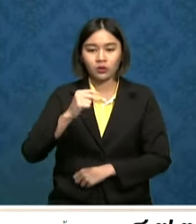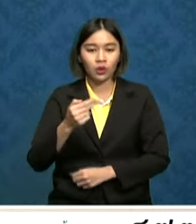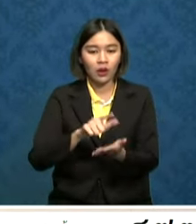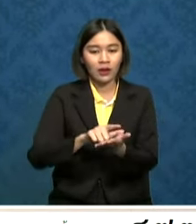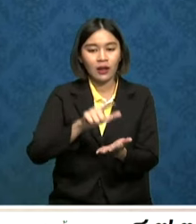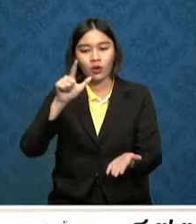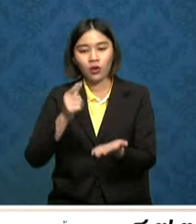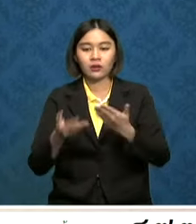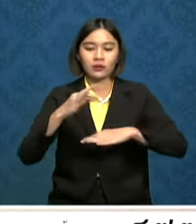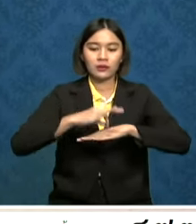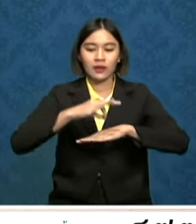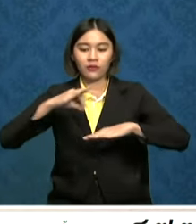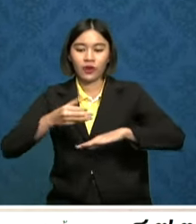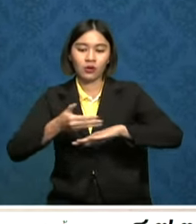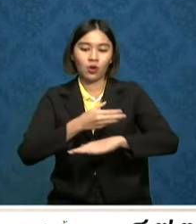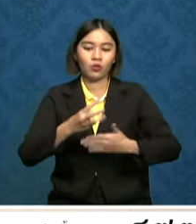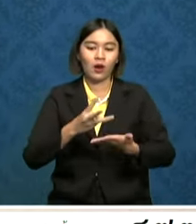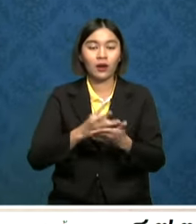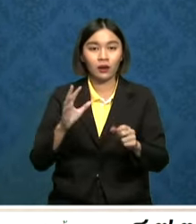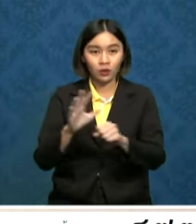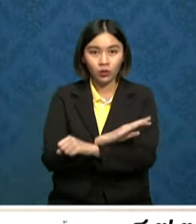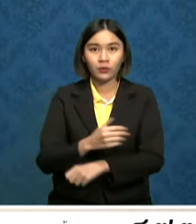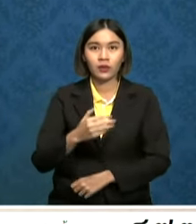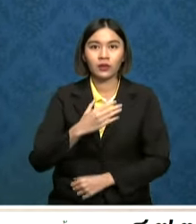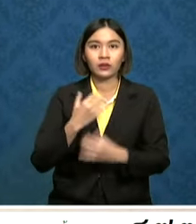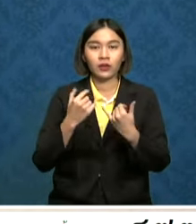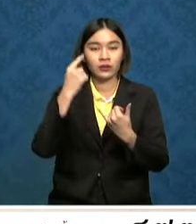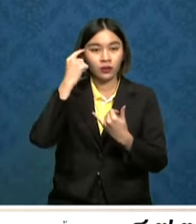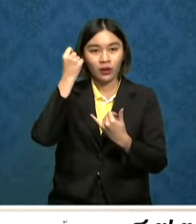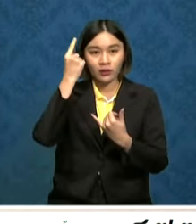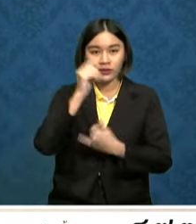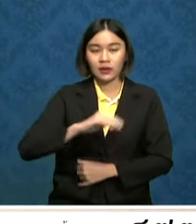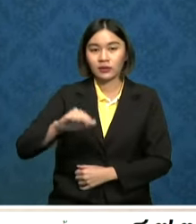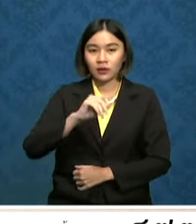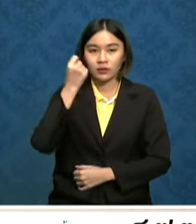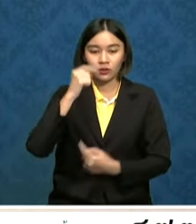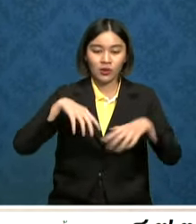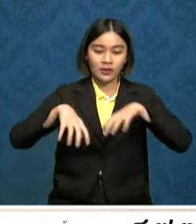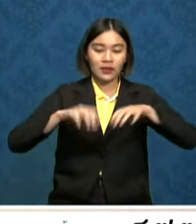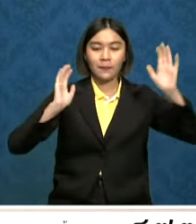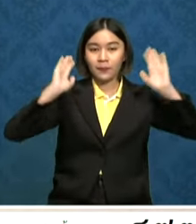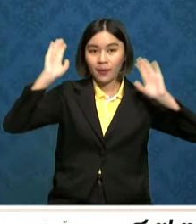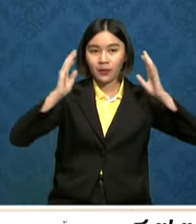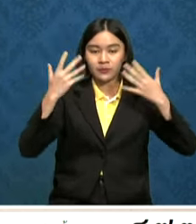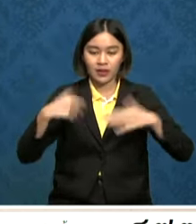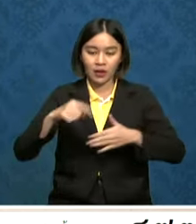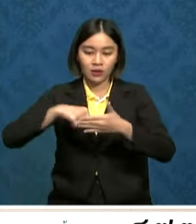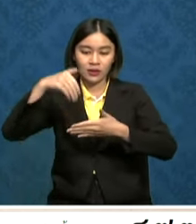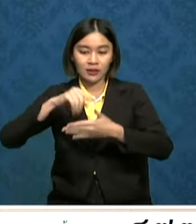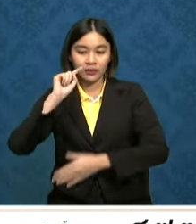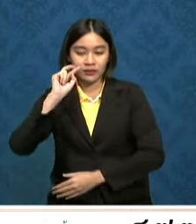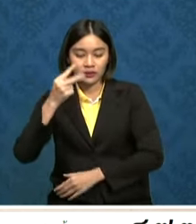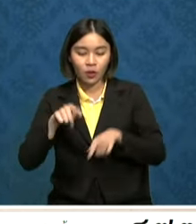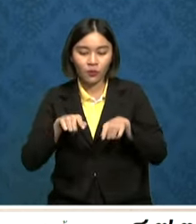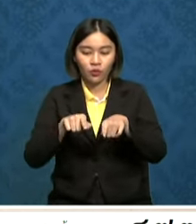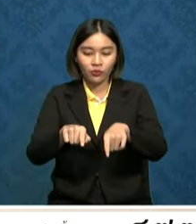พ้นจากตำแหน่งก่อนครบวาระเราเข้าใจดีครับว่าการจัดประชามติพร้อมกับการเลือกตั้งซ่อมนั้นก็ไม่ได้จะทำ